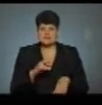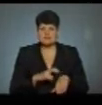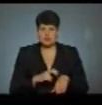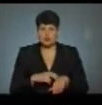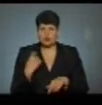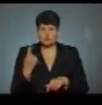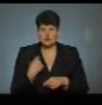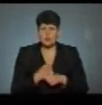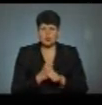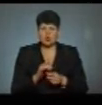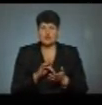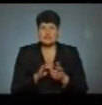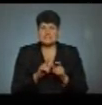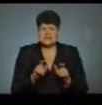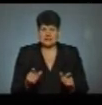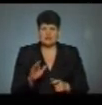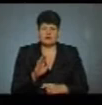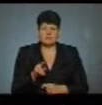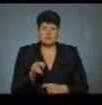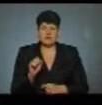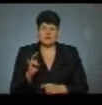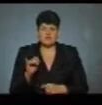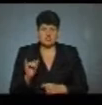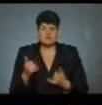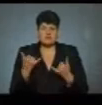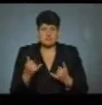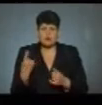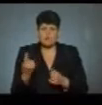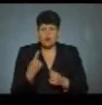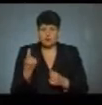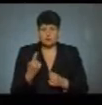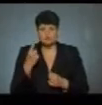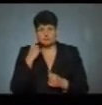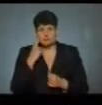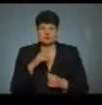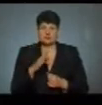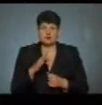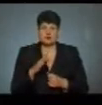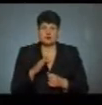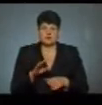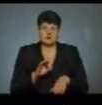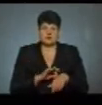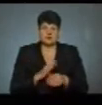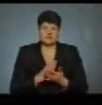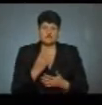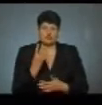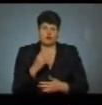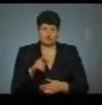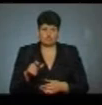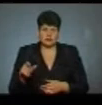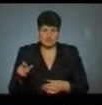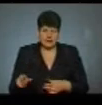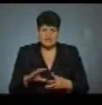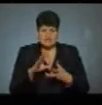обласного лабораторного центру Володимир Паничев. Наразі в області підозрюють коронавірус у 4 осіб. Загалом на